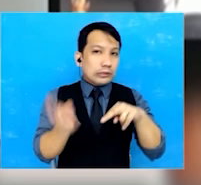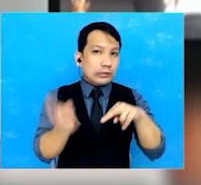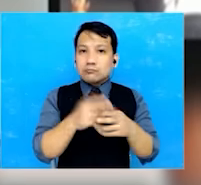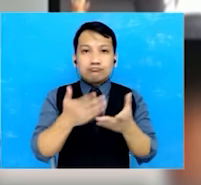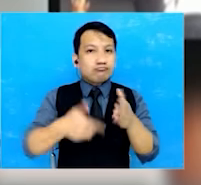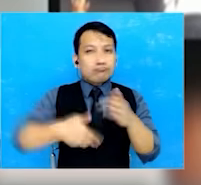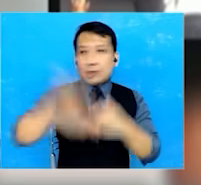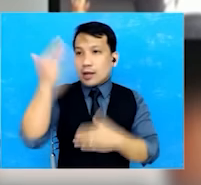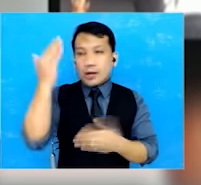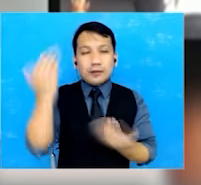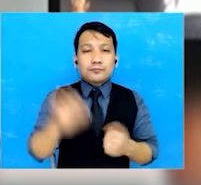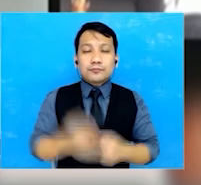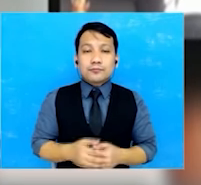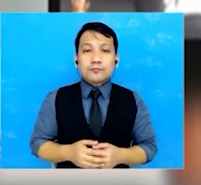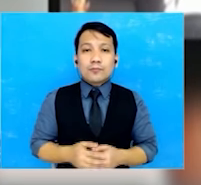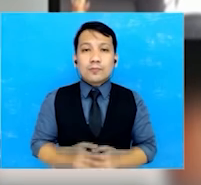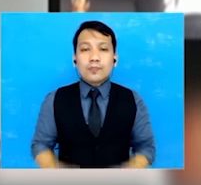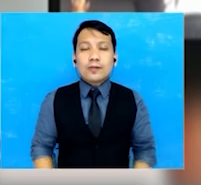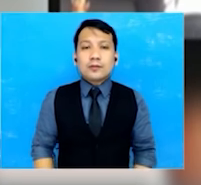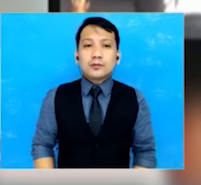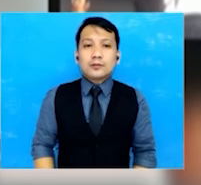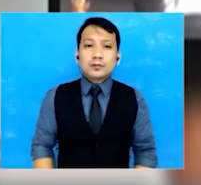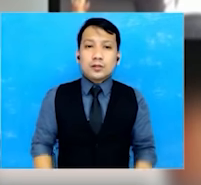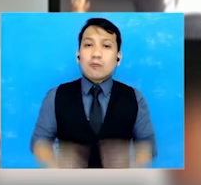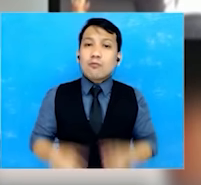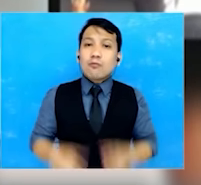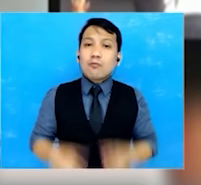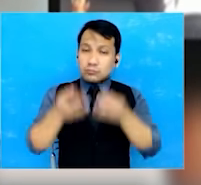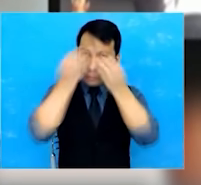course, what we really want to say is